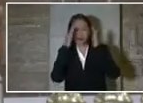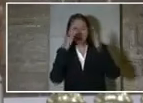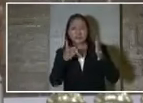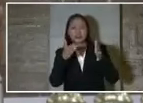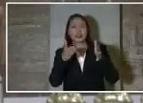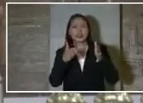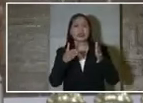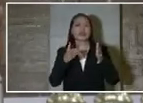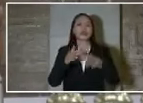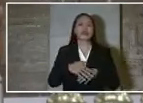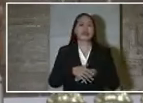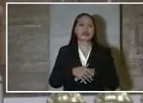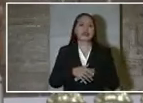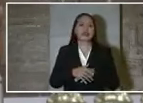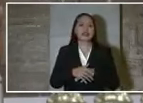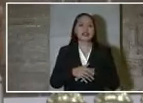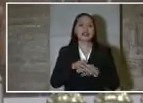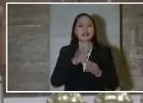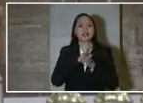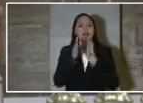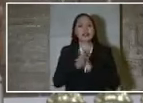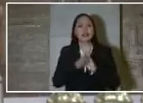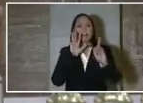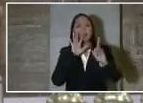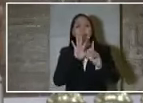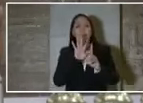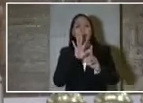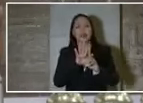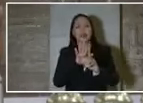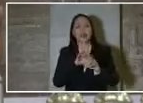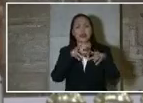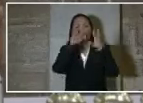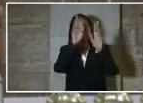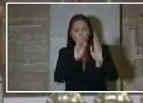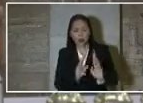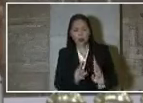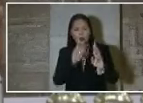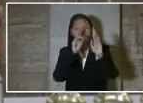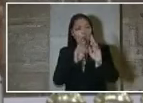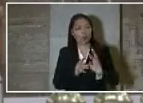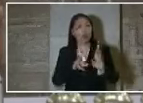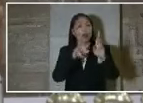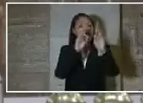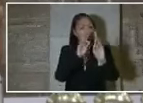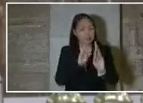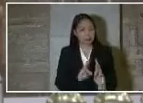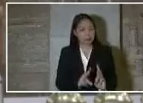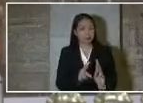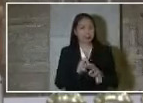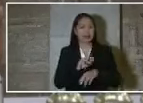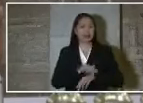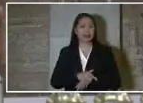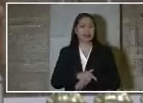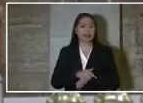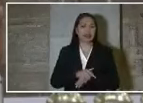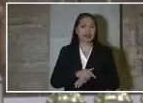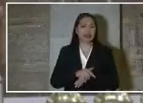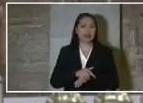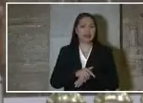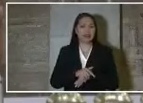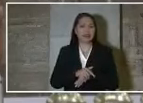celebrities. And we give them homage. we give them respect.